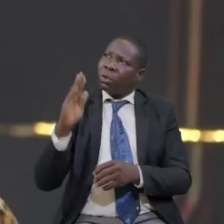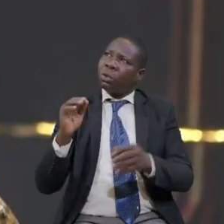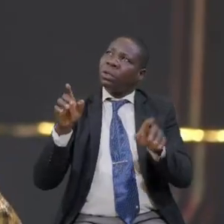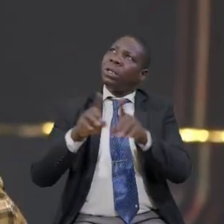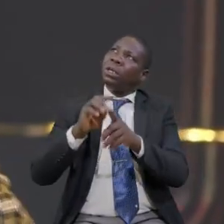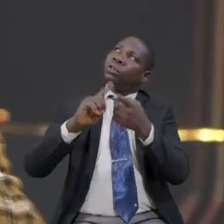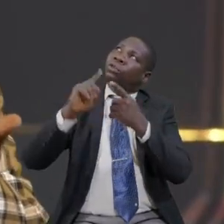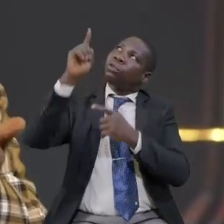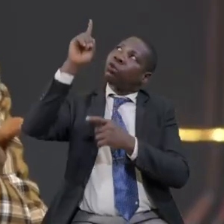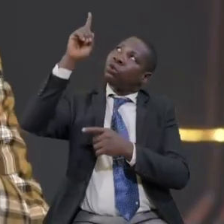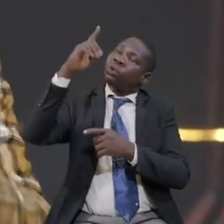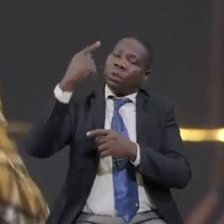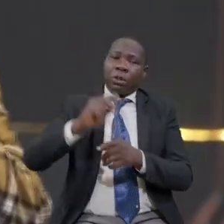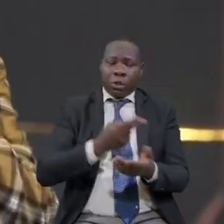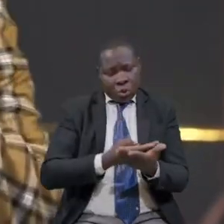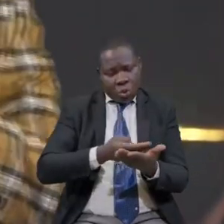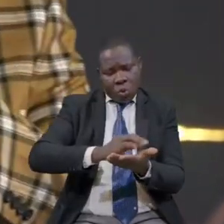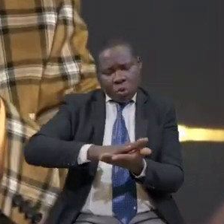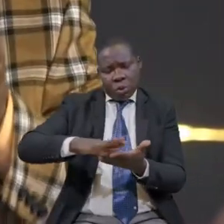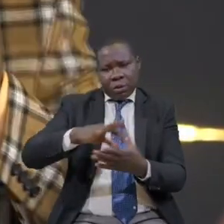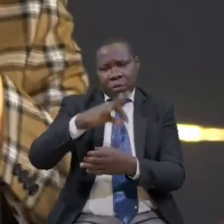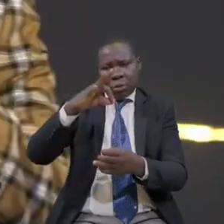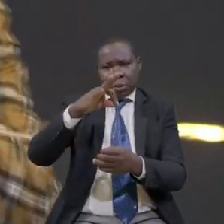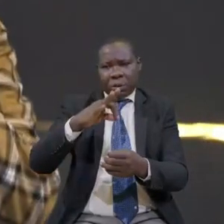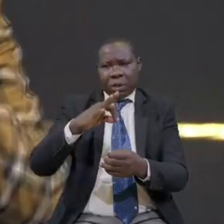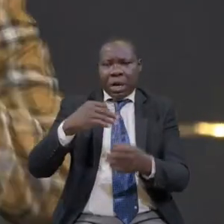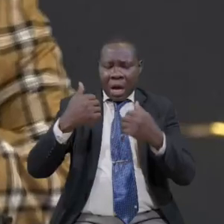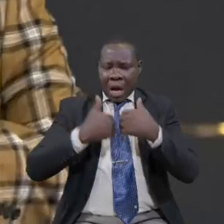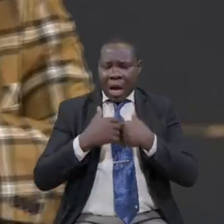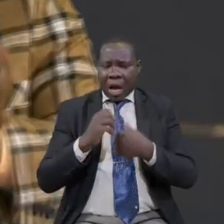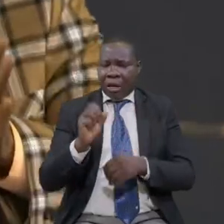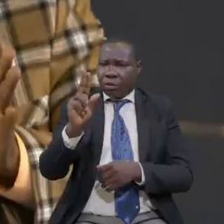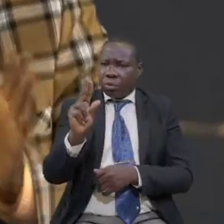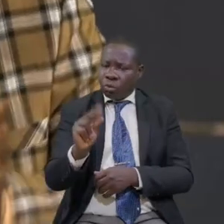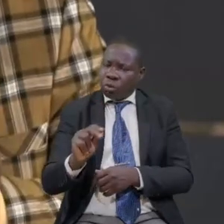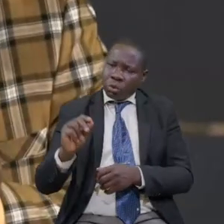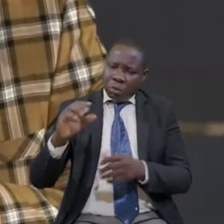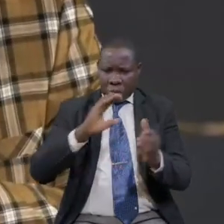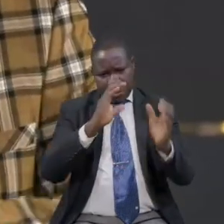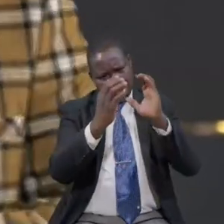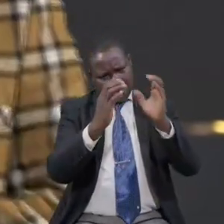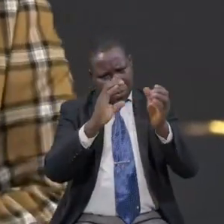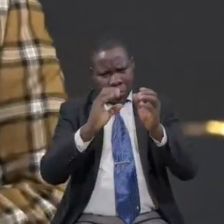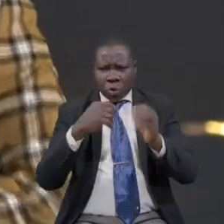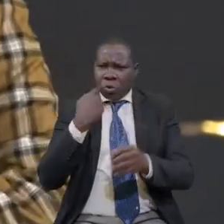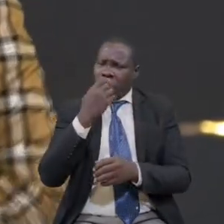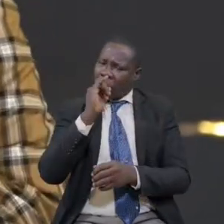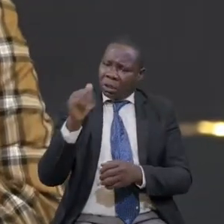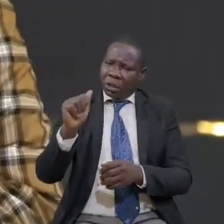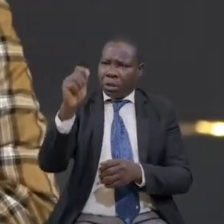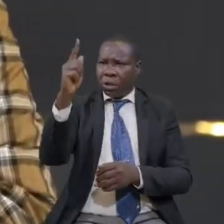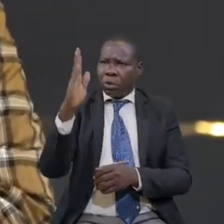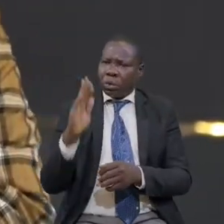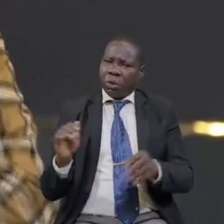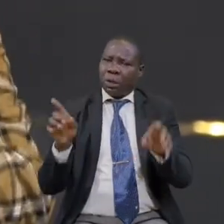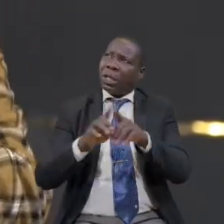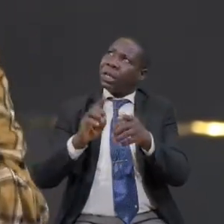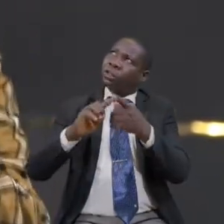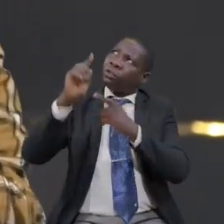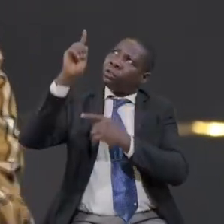n'a pas son équivalent. Le Saint-Esprit n'a pas son égal. Quel Dieu est semblable à toi?